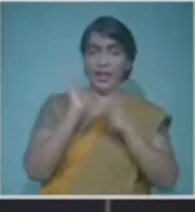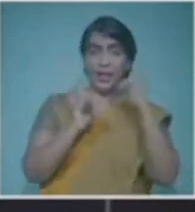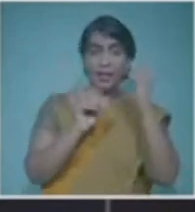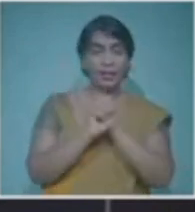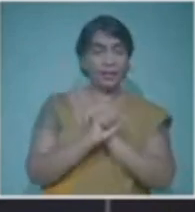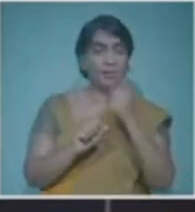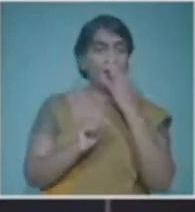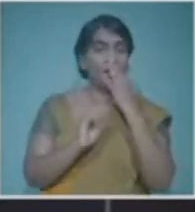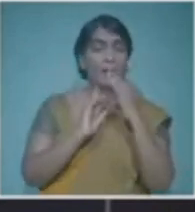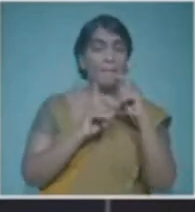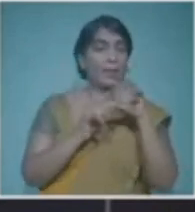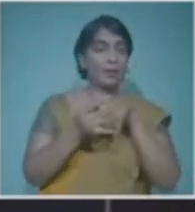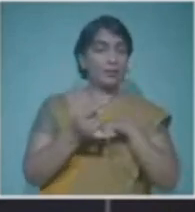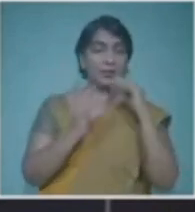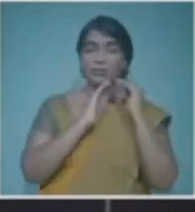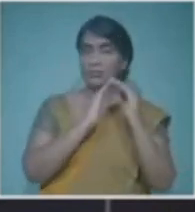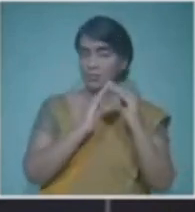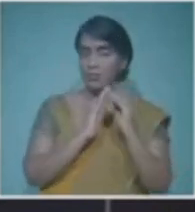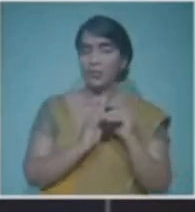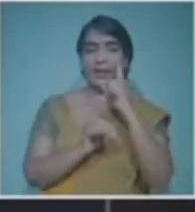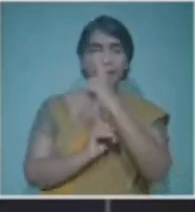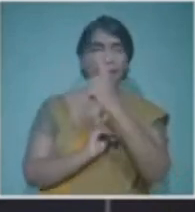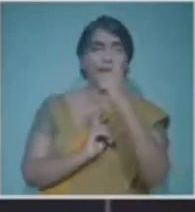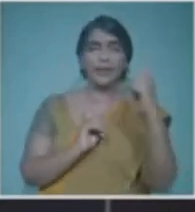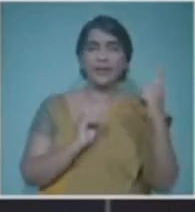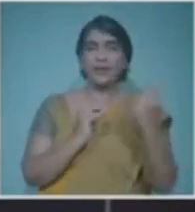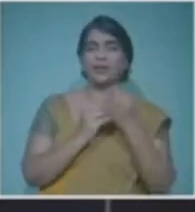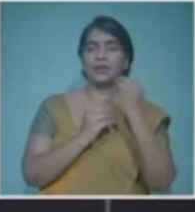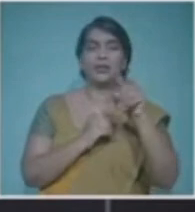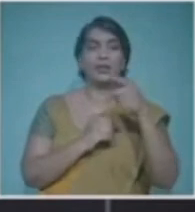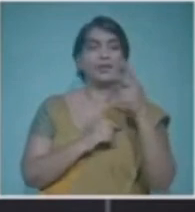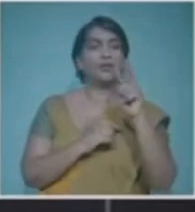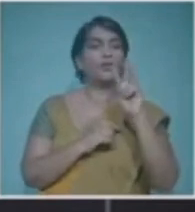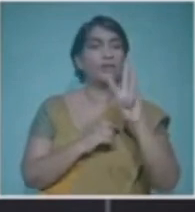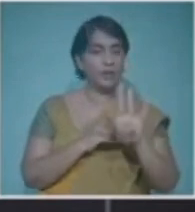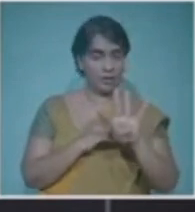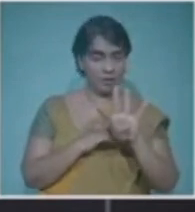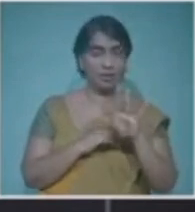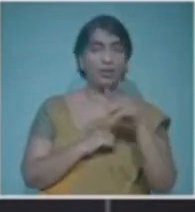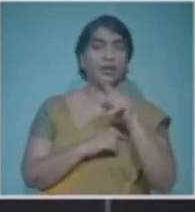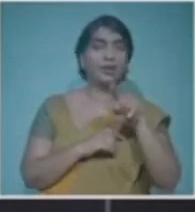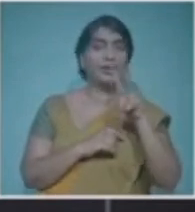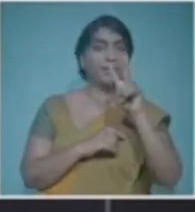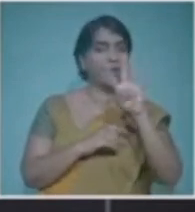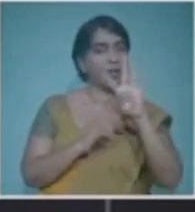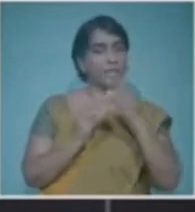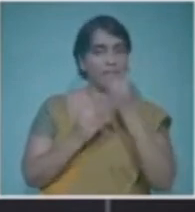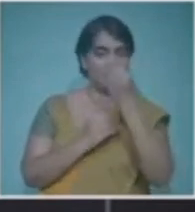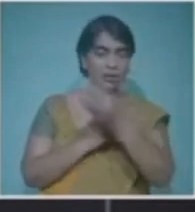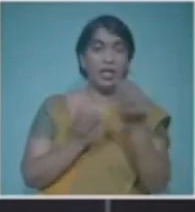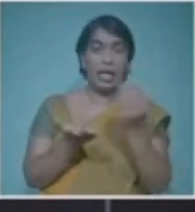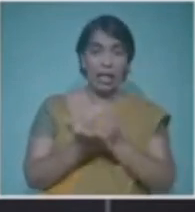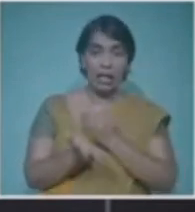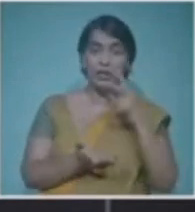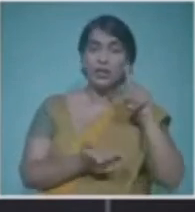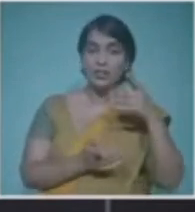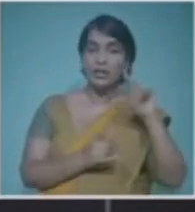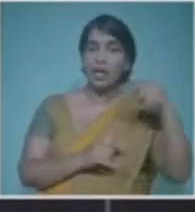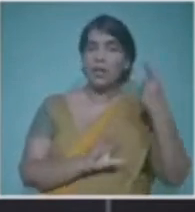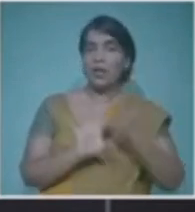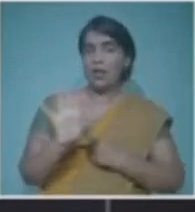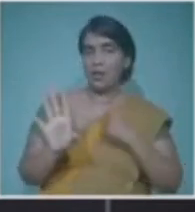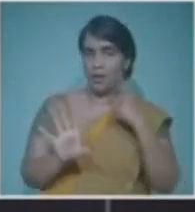नति प्रादेशिक कार्यालय एक बगिन लबादीन एक हतरक्तनो विसी हतरक दीलतीनो इतुसीय